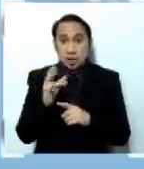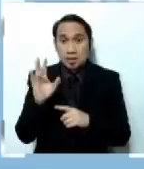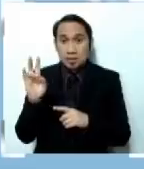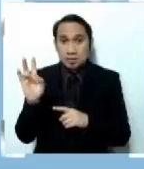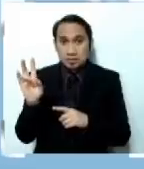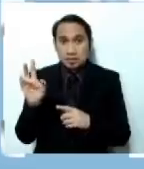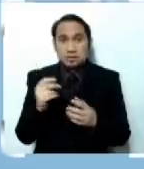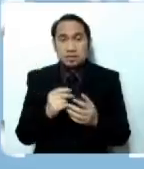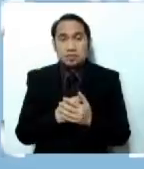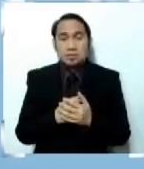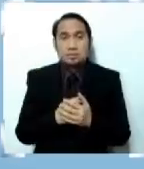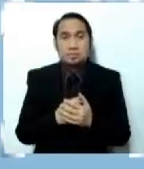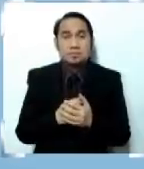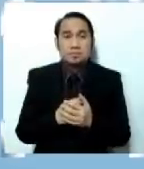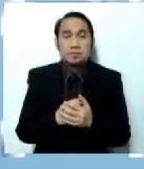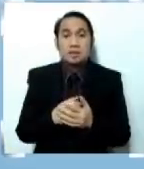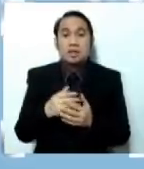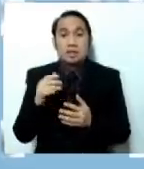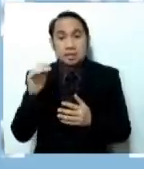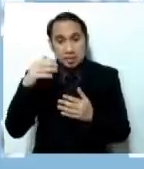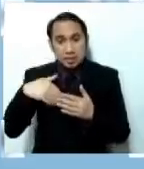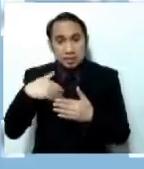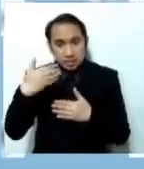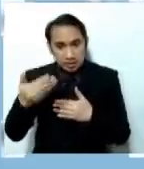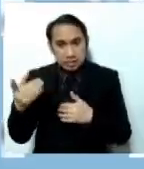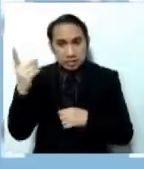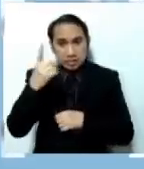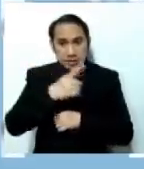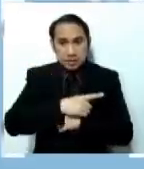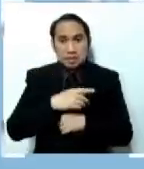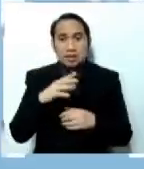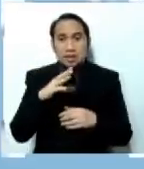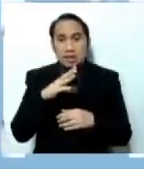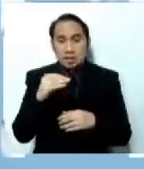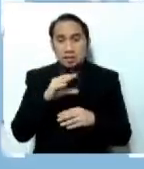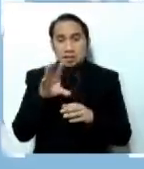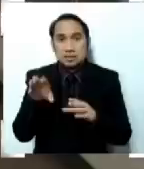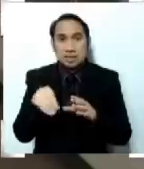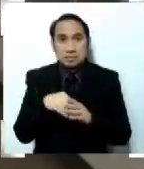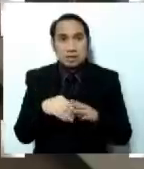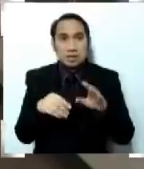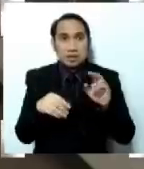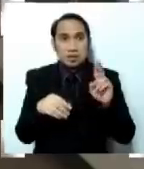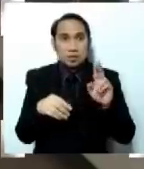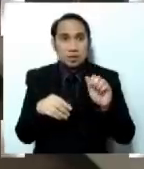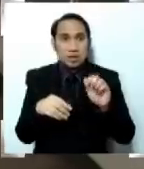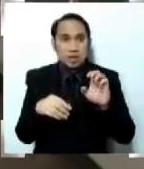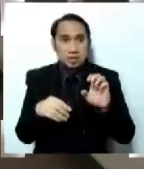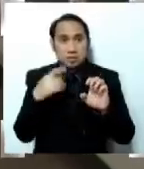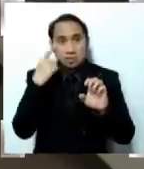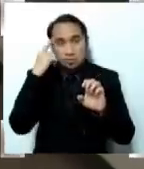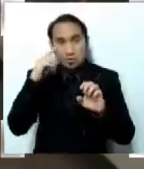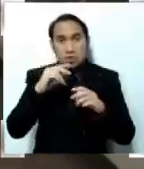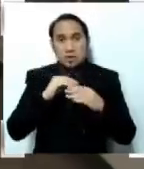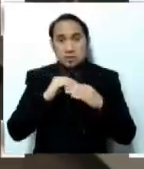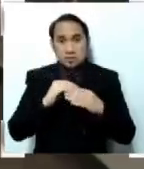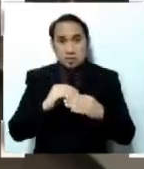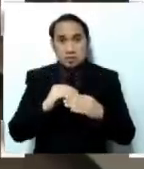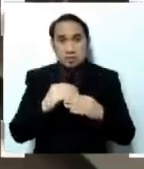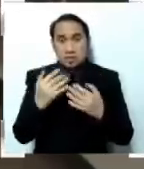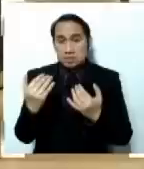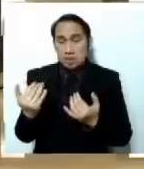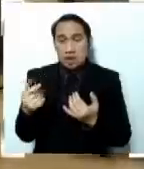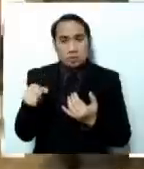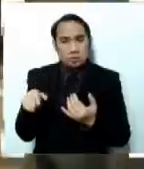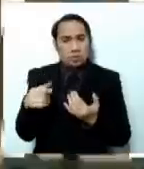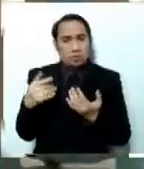14. Kinabukasan, inanunsyong kasama na ang UAE sa travel restrictions. Ngayong ang India variant naman na nakapasok na sa